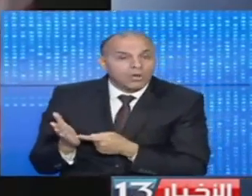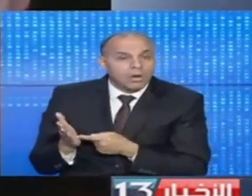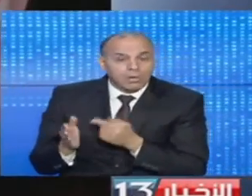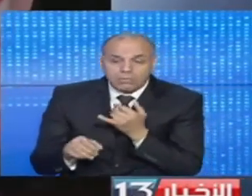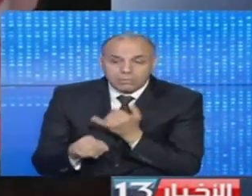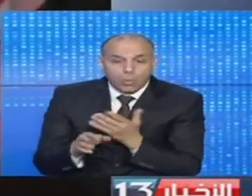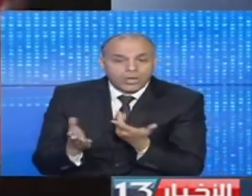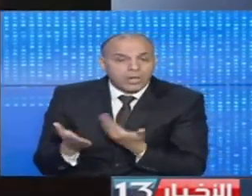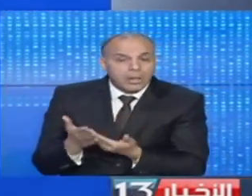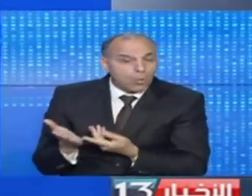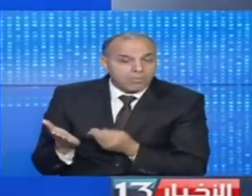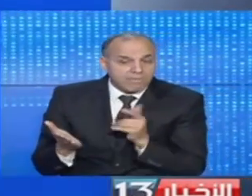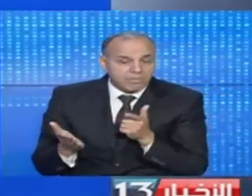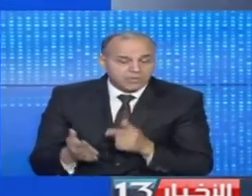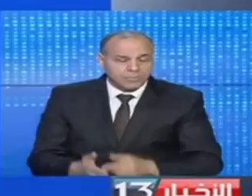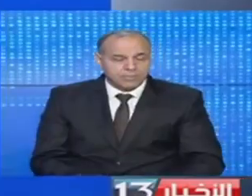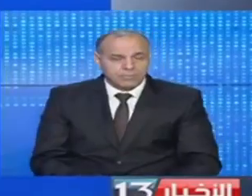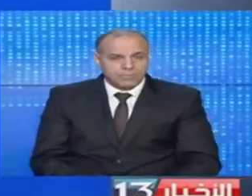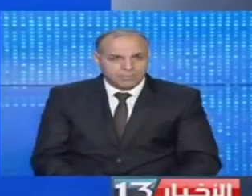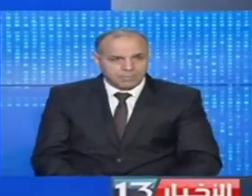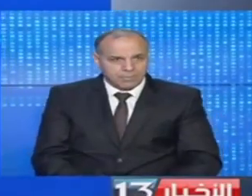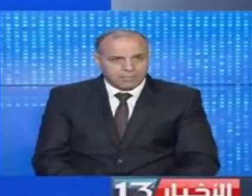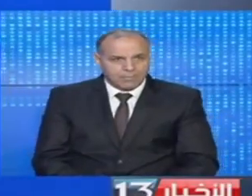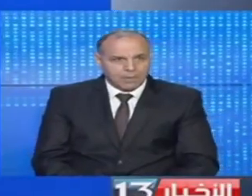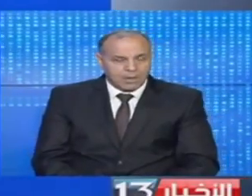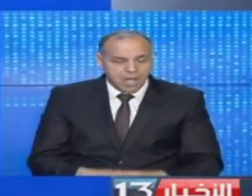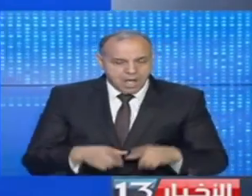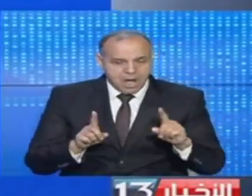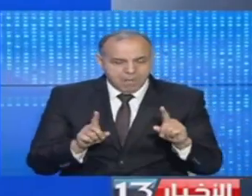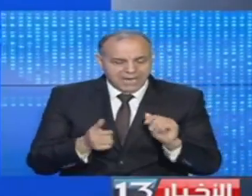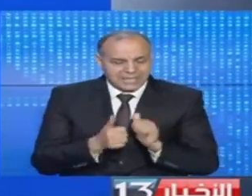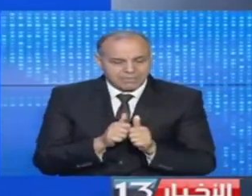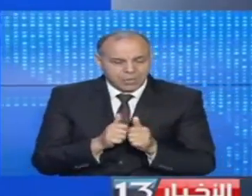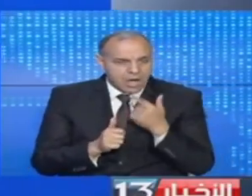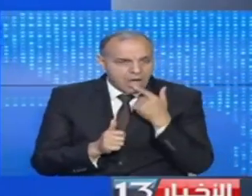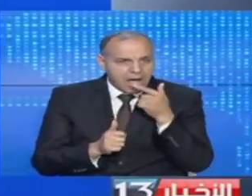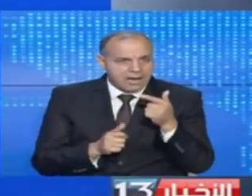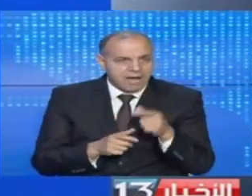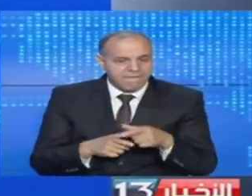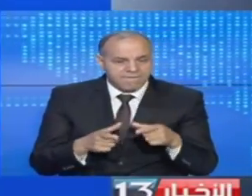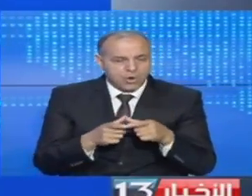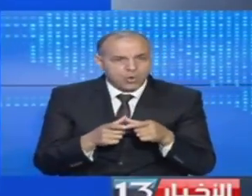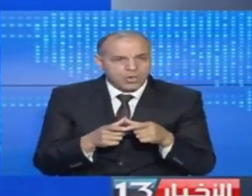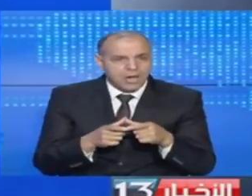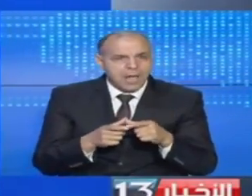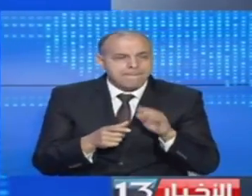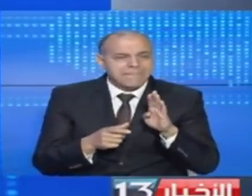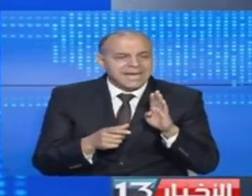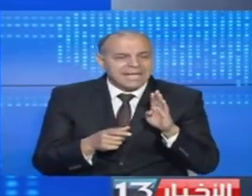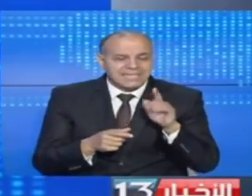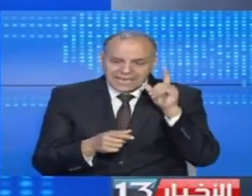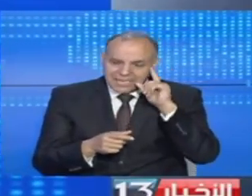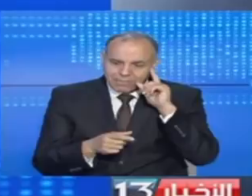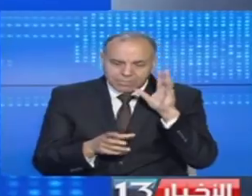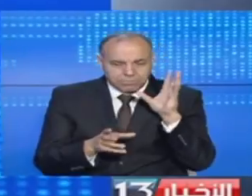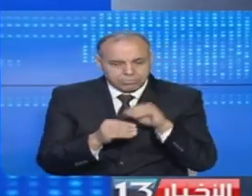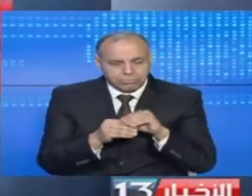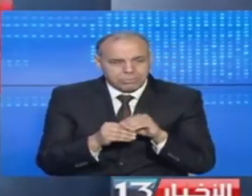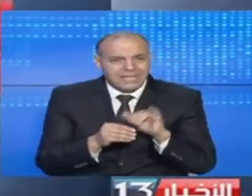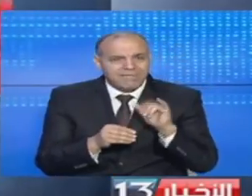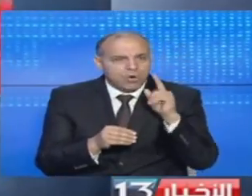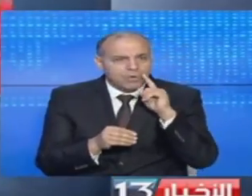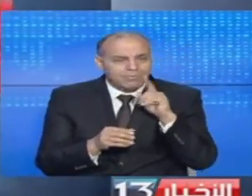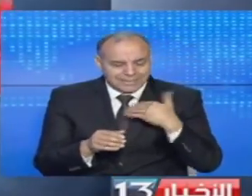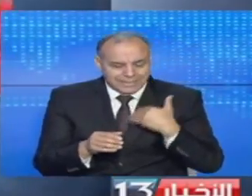تزوير في اخبار الرياضه اعلن فريق اهلي بنغازي الليبي ضم اللاعب الايفواري